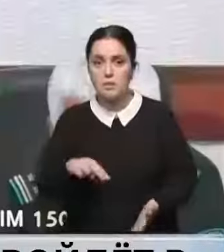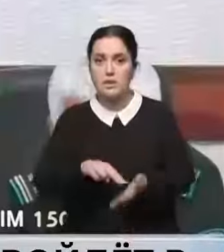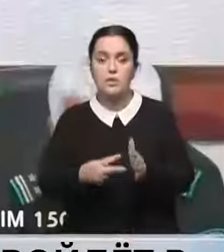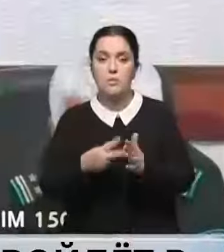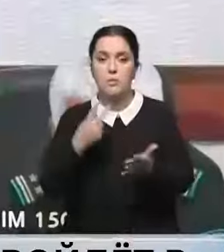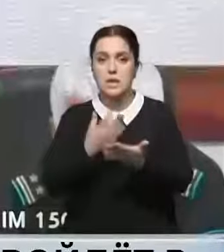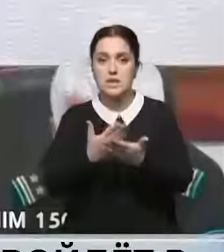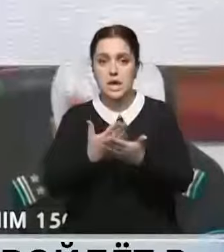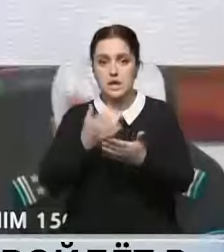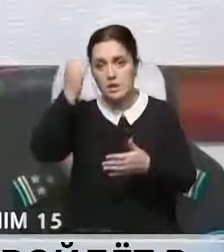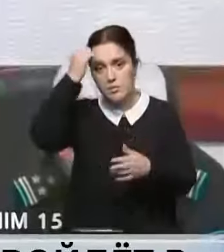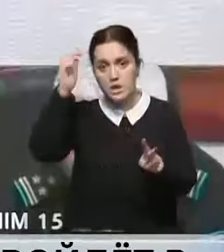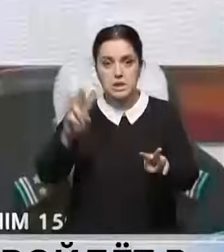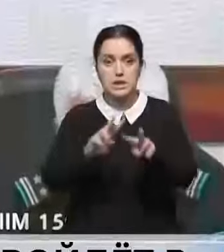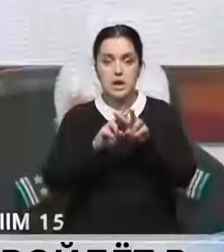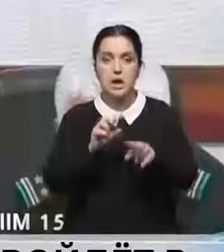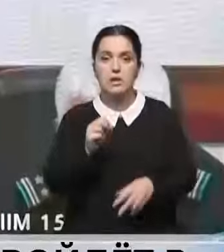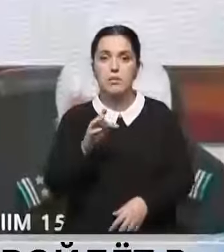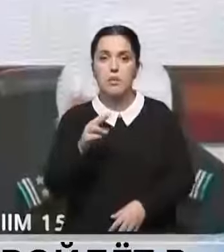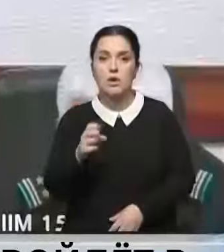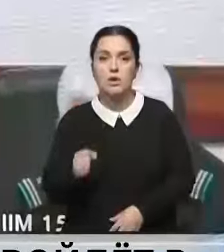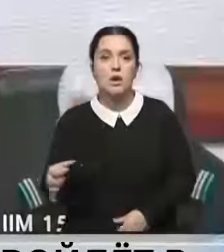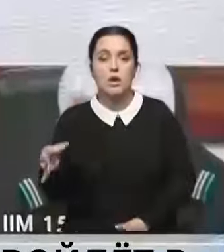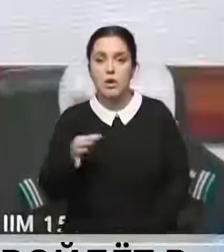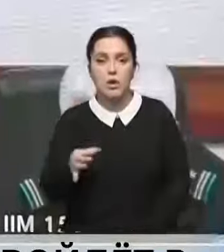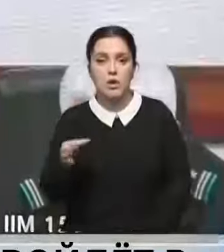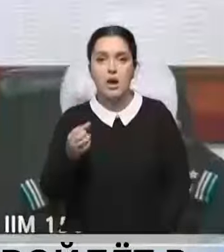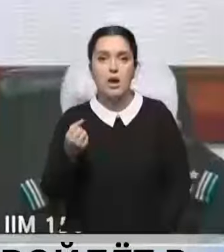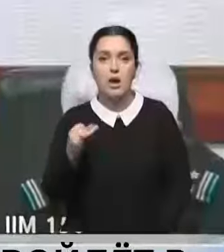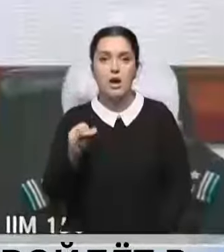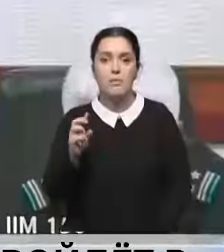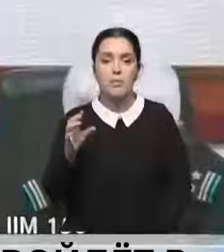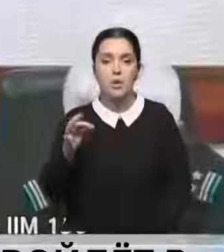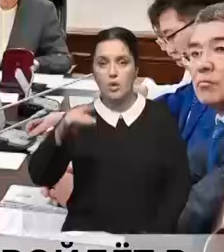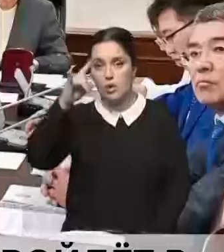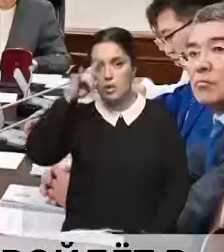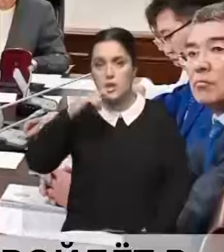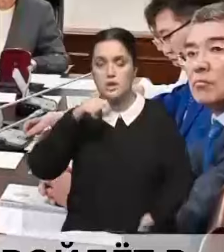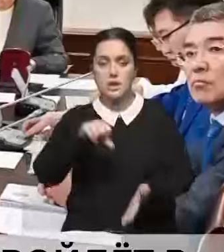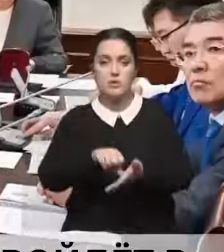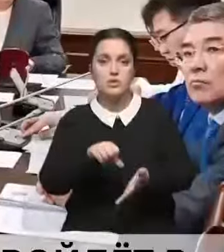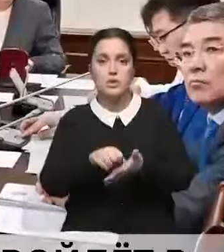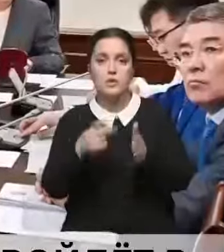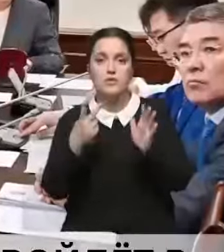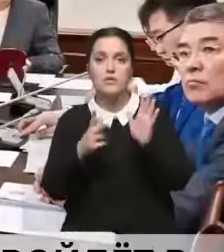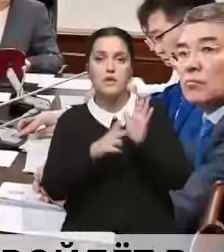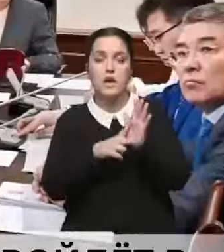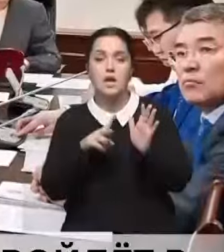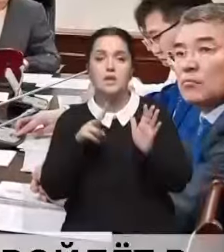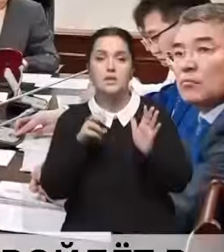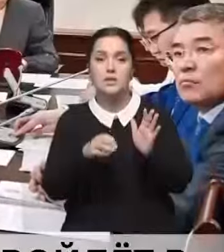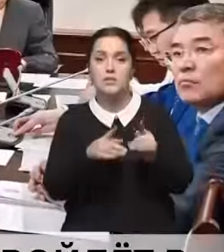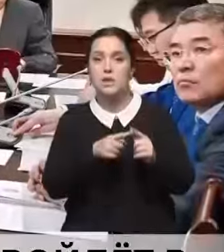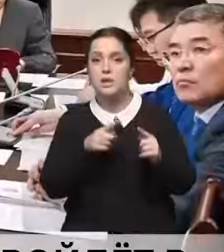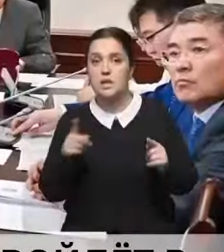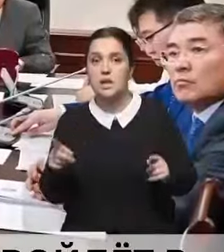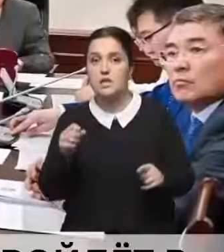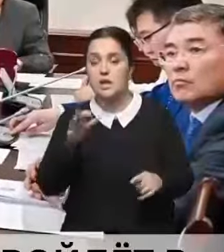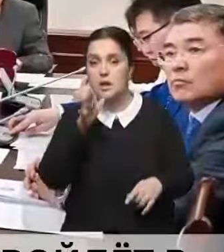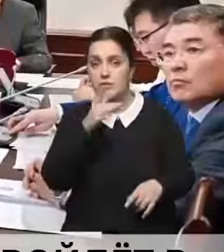участникам планируется показать достопримечательности столицы в Акмолинской области. В IBO казахстанцы участвуют 28